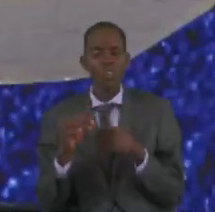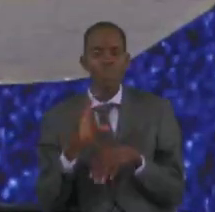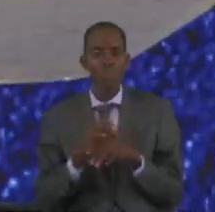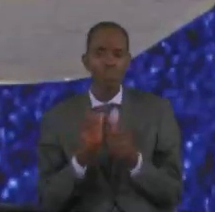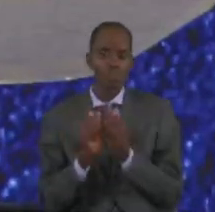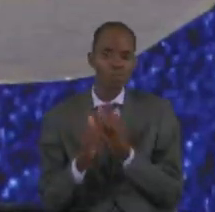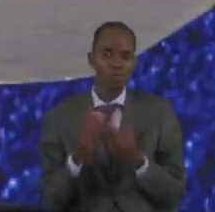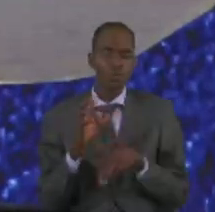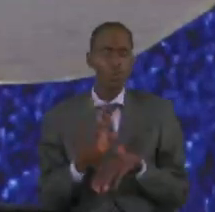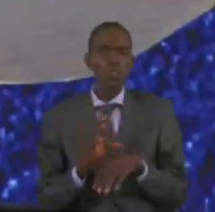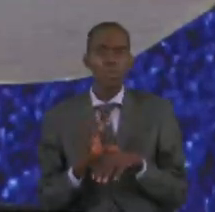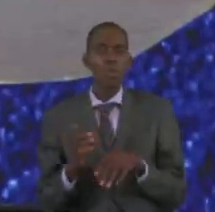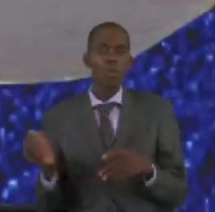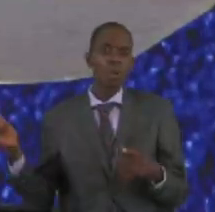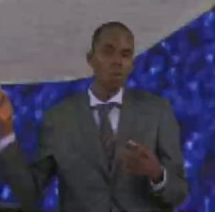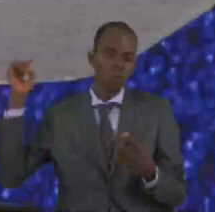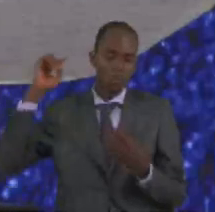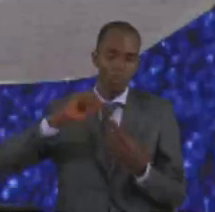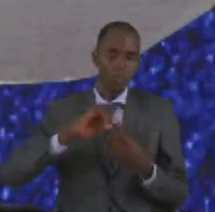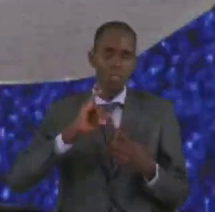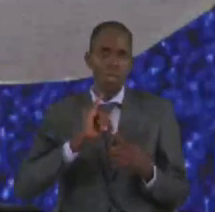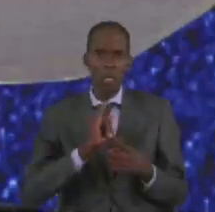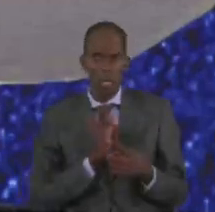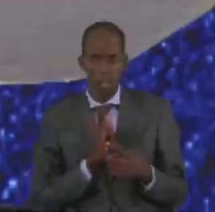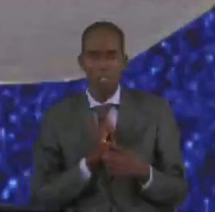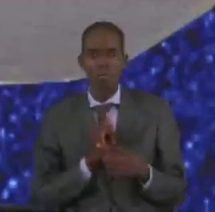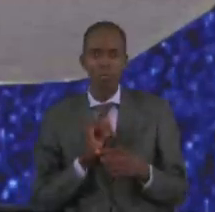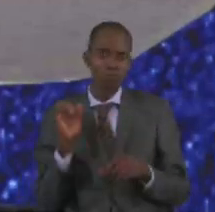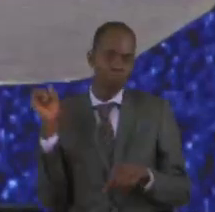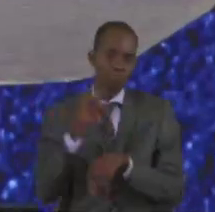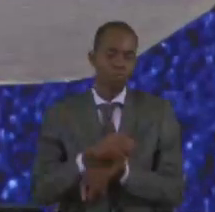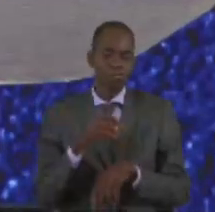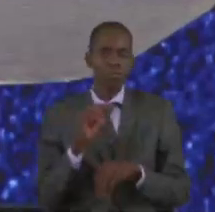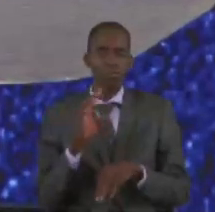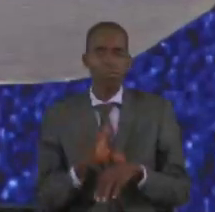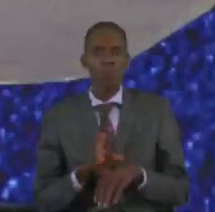l'Église, persécuter l'Église,